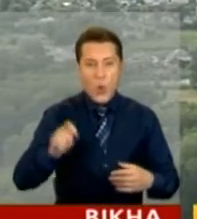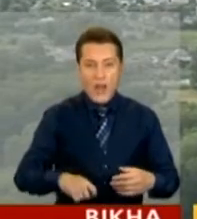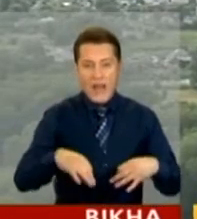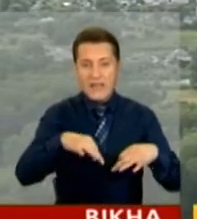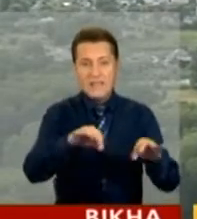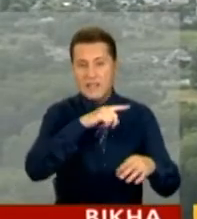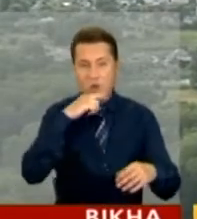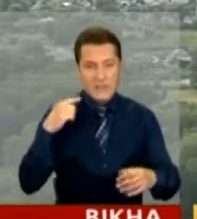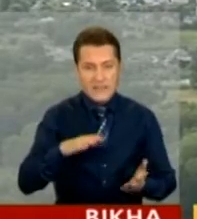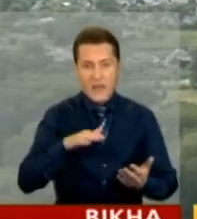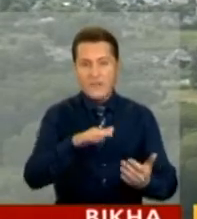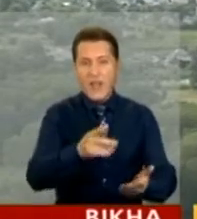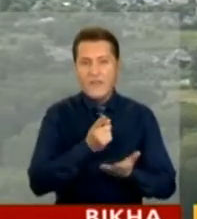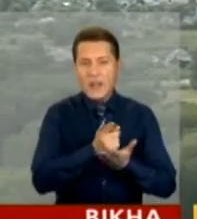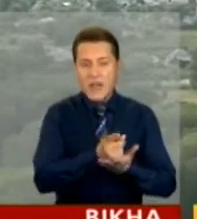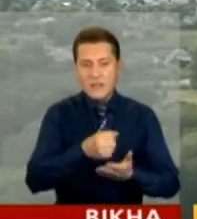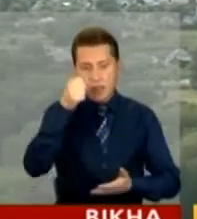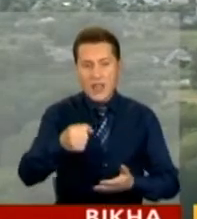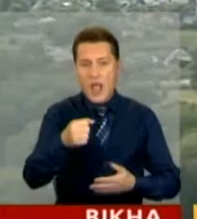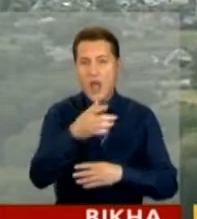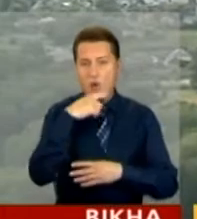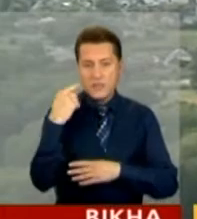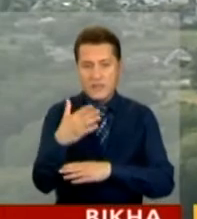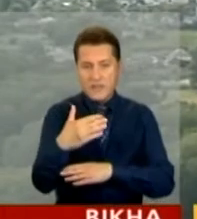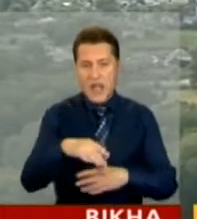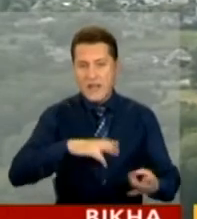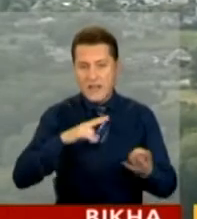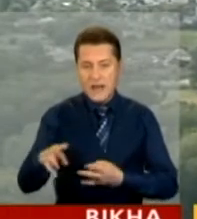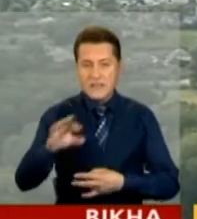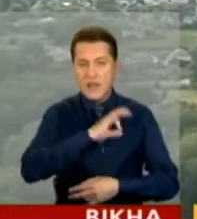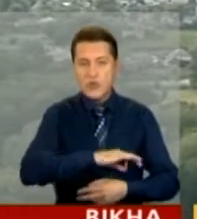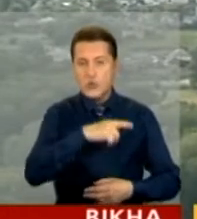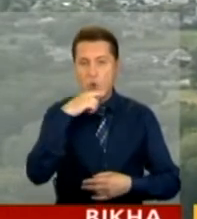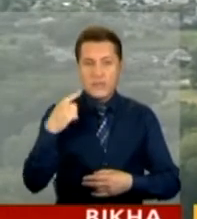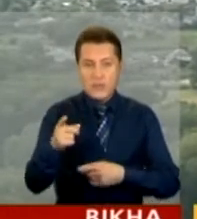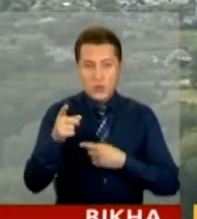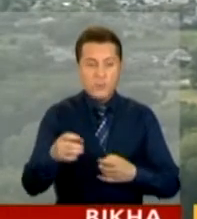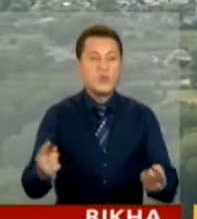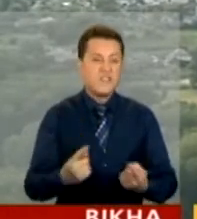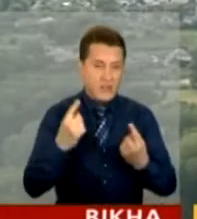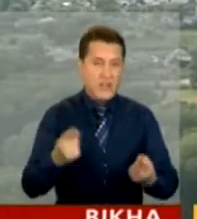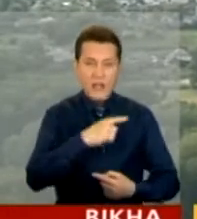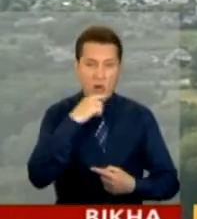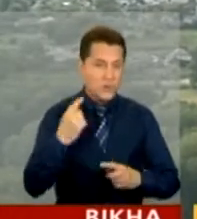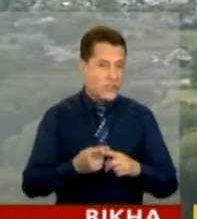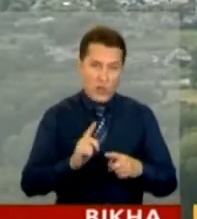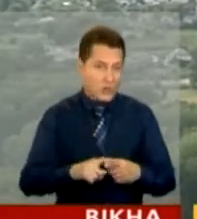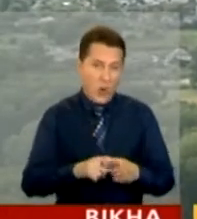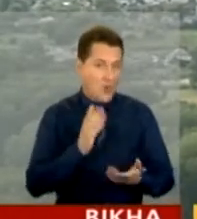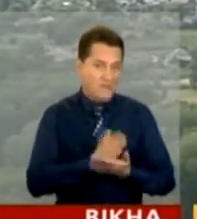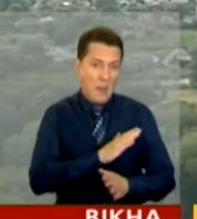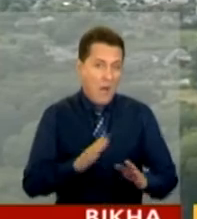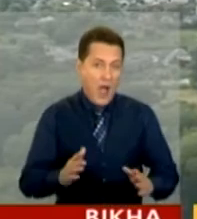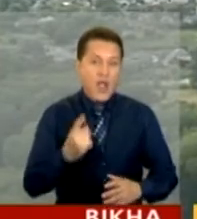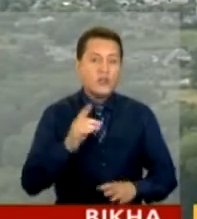їздить російська техніка, на танках висять російські триколори, а терористи користуються винятково російською зброєю, то, звичайно, Росія до цього не має жодного відношення. А